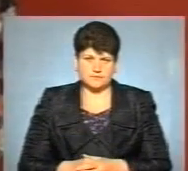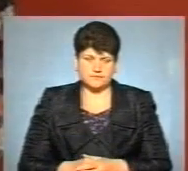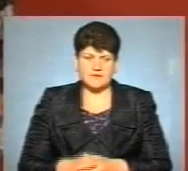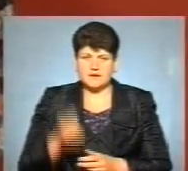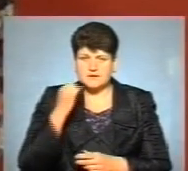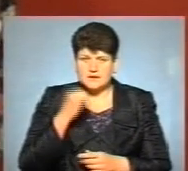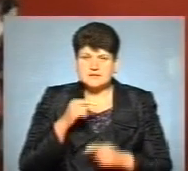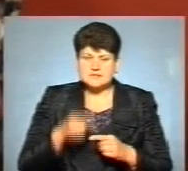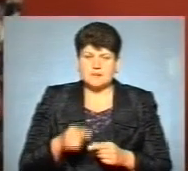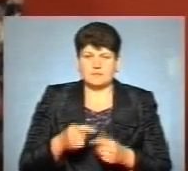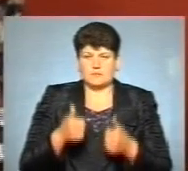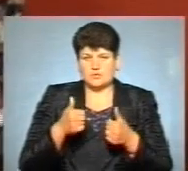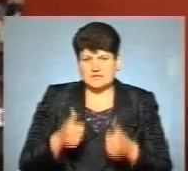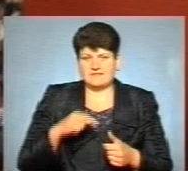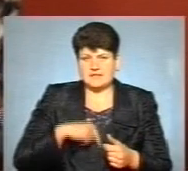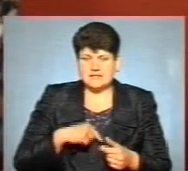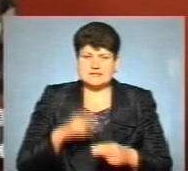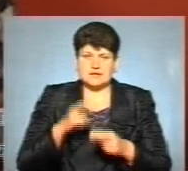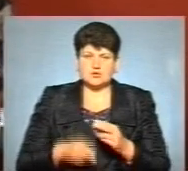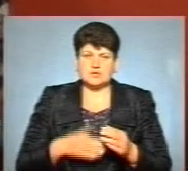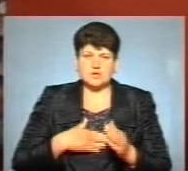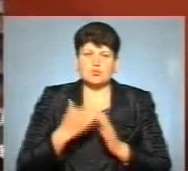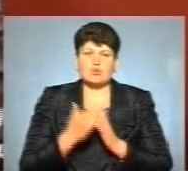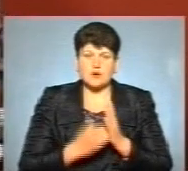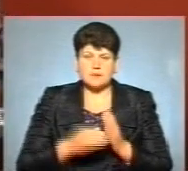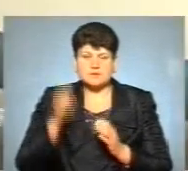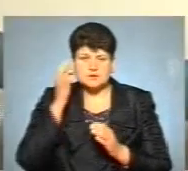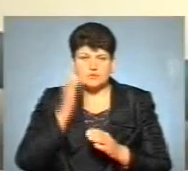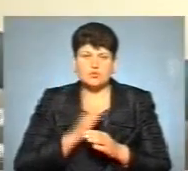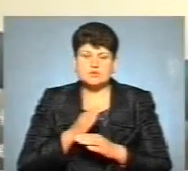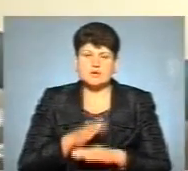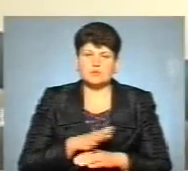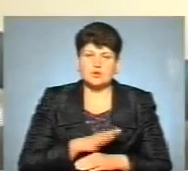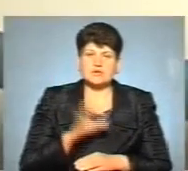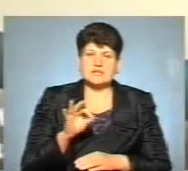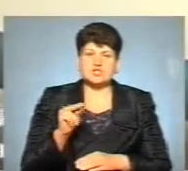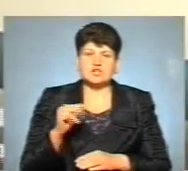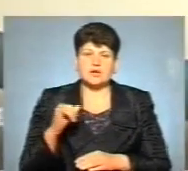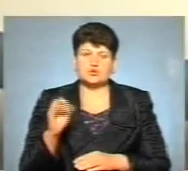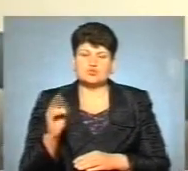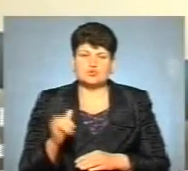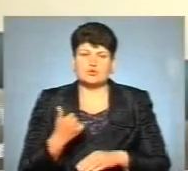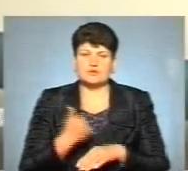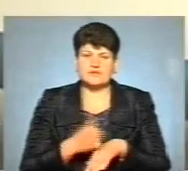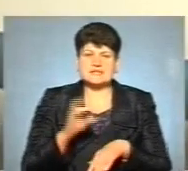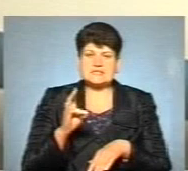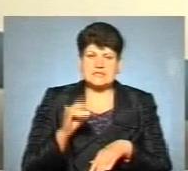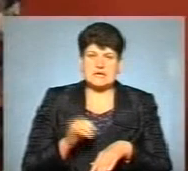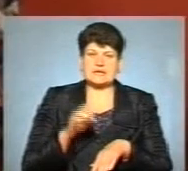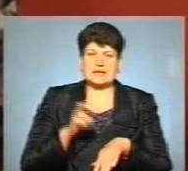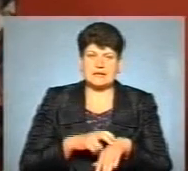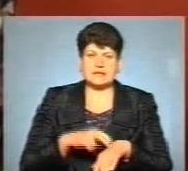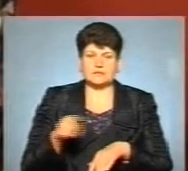таким позитивним настроєм ми завершуємо сьогодні нашу програму. Нагадаю, у гостях у нас була Оксана Чайчук, головний державний санітарний лікар